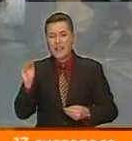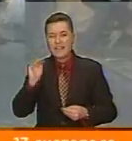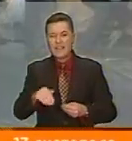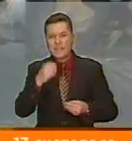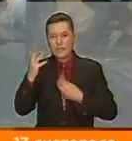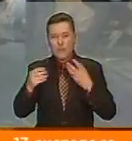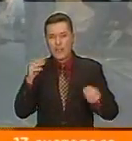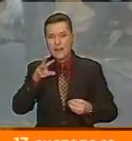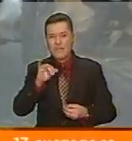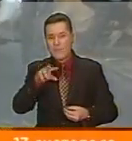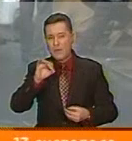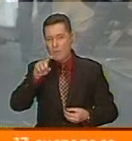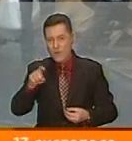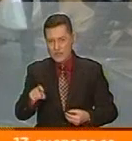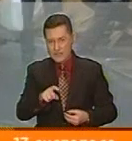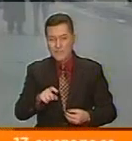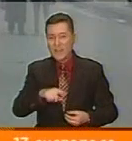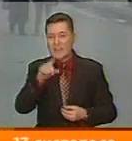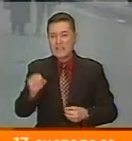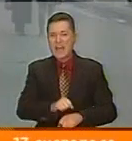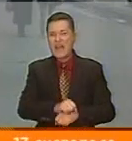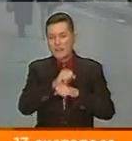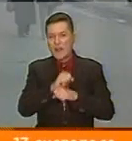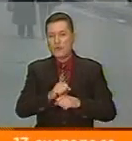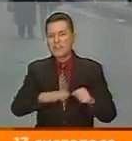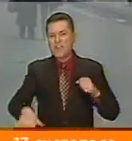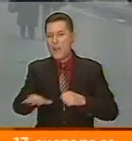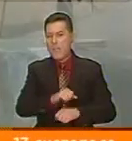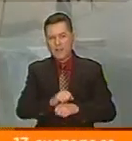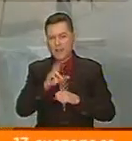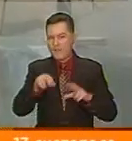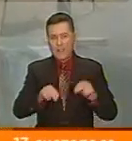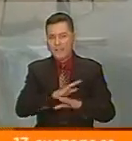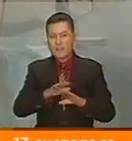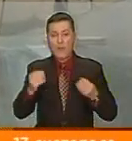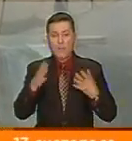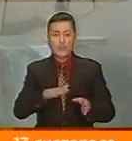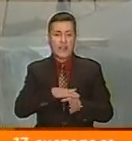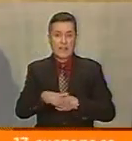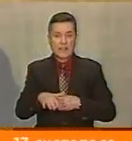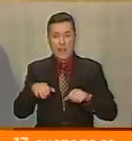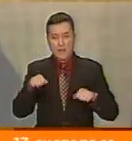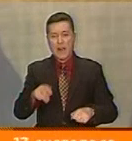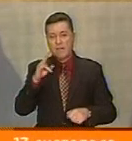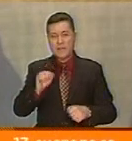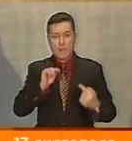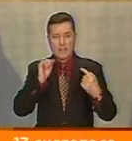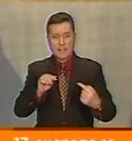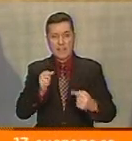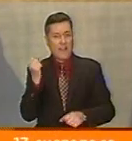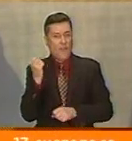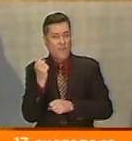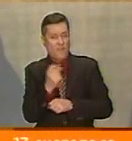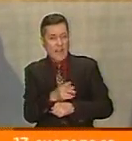аби не тільки шинами тут пахло за революцію майдан не вважає просто реалізація права на протест выгнать из